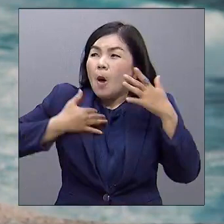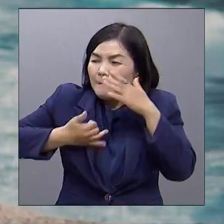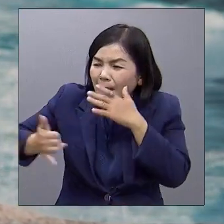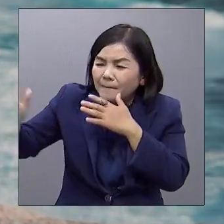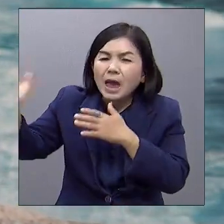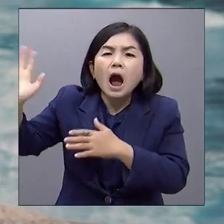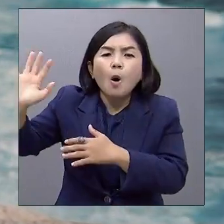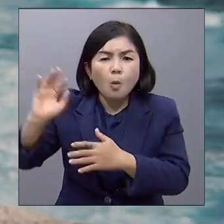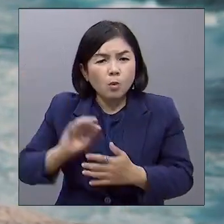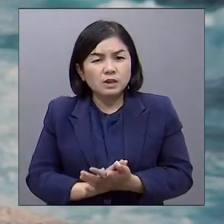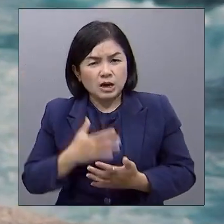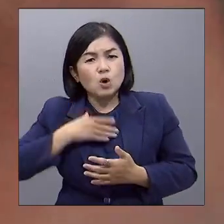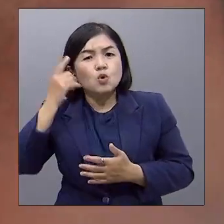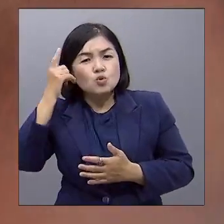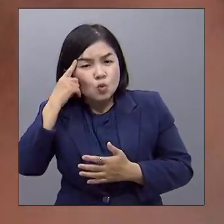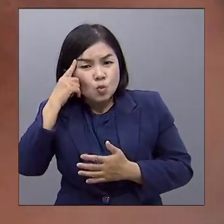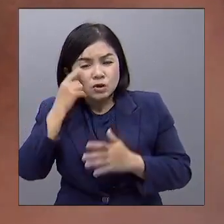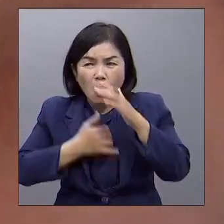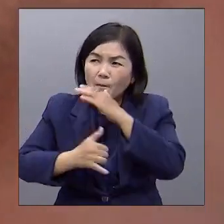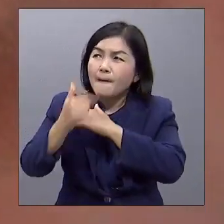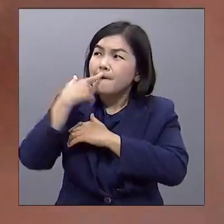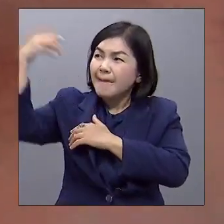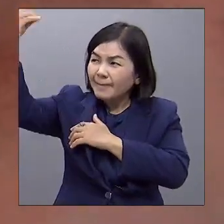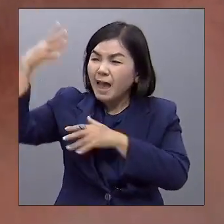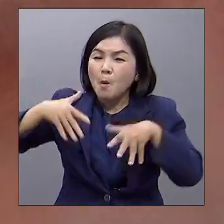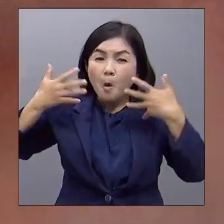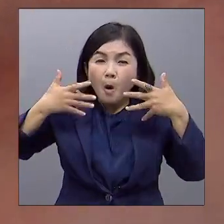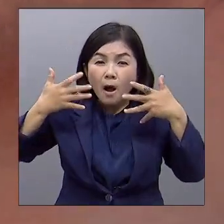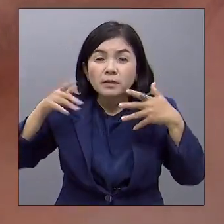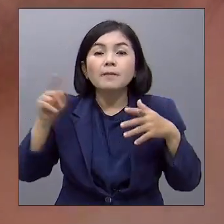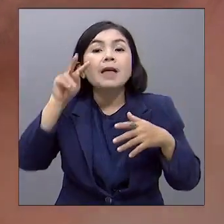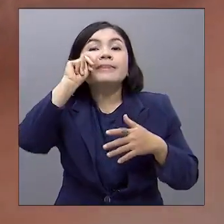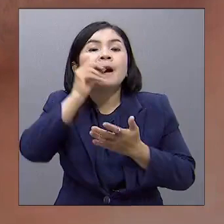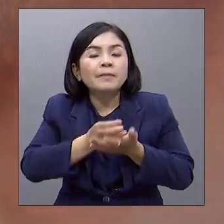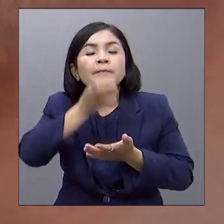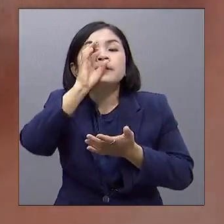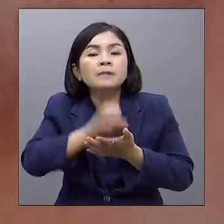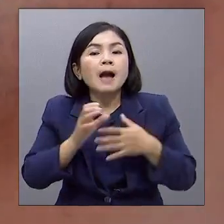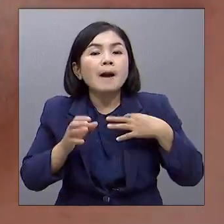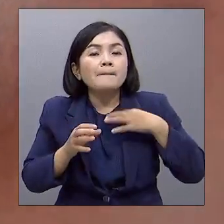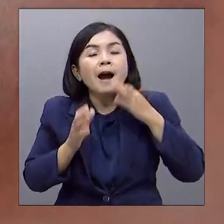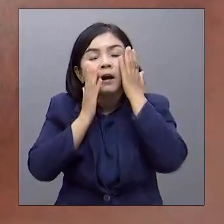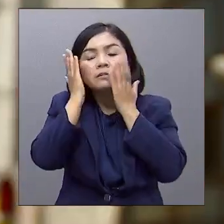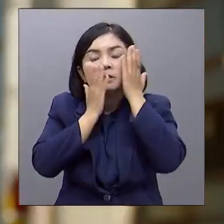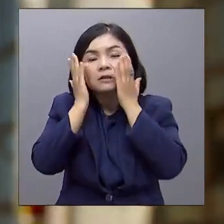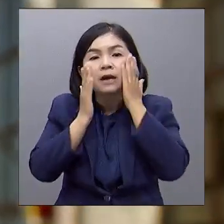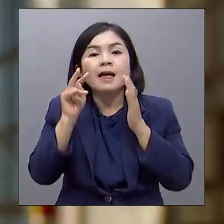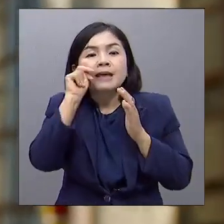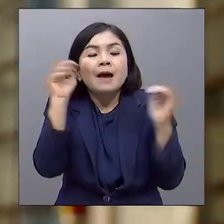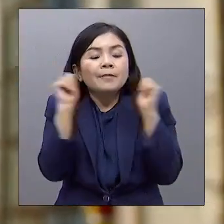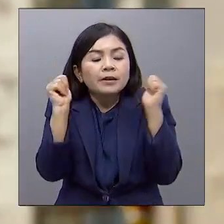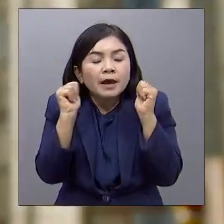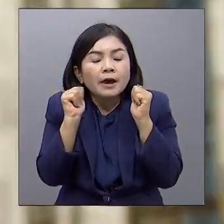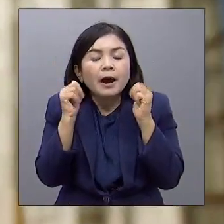ครับหรือถ้าเรารู้ว่าเราต้องไปสถานที่ที่อากาศร้อนๆมากๆจริงๆนะครับก็เตรียมน้ำเตรียมท่าอะไรไปเผื่อด้วยยิ่งน้ำเย็นๆนะมันก็ช่วยทำให้ร่างกายเนี่ยคุมอุ